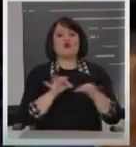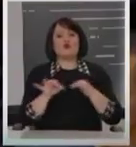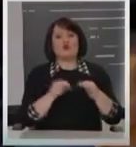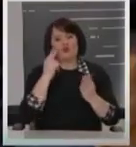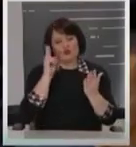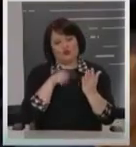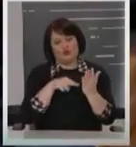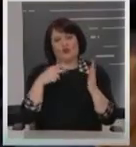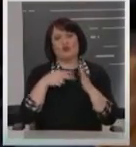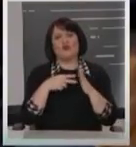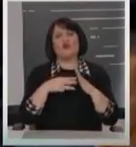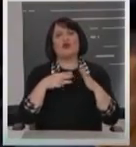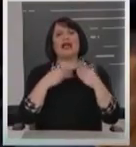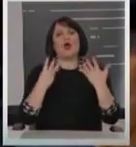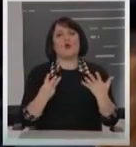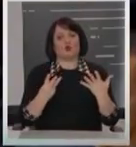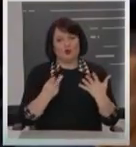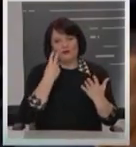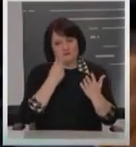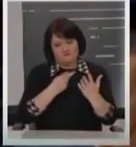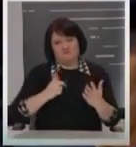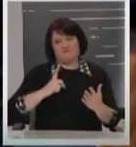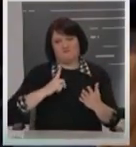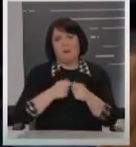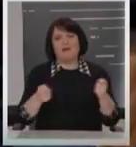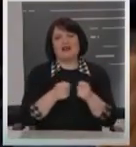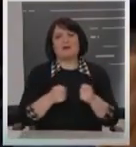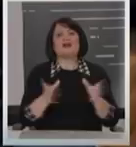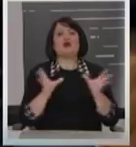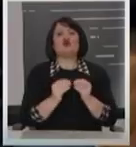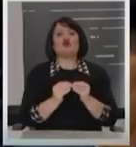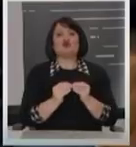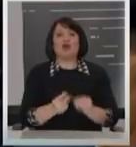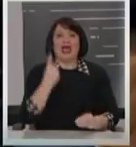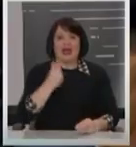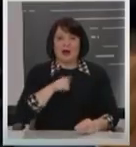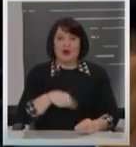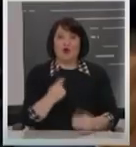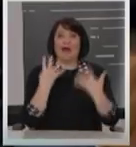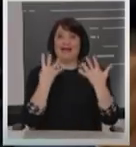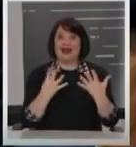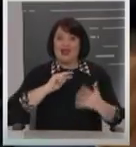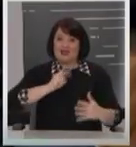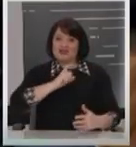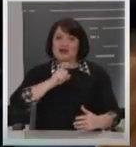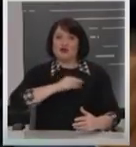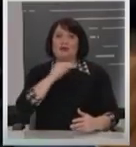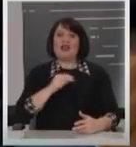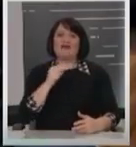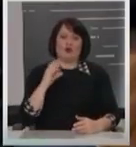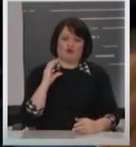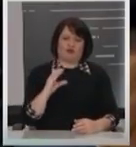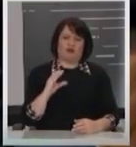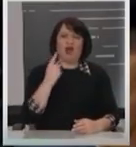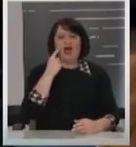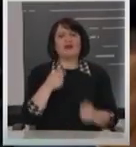το 2018 μέτρα ύψους 1,9 δισεκατομμυρίων ευρώ, τα